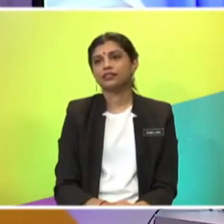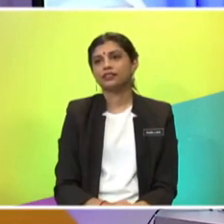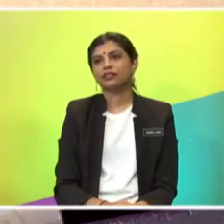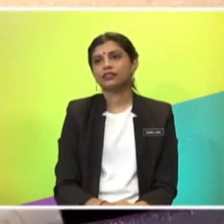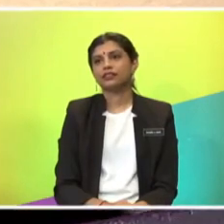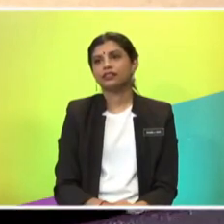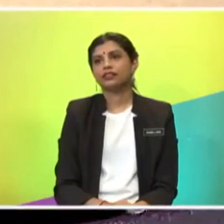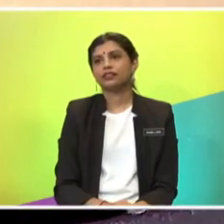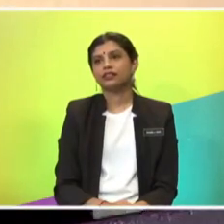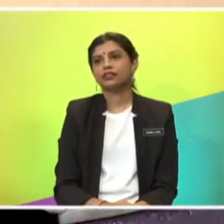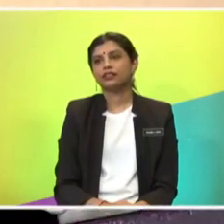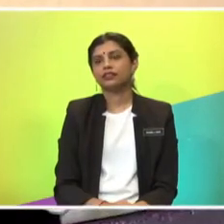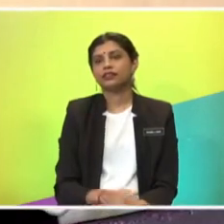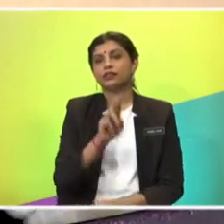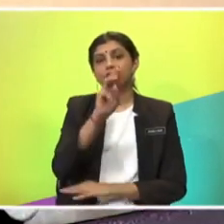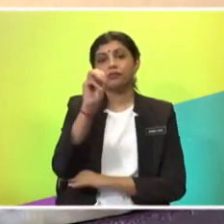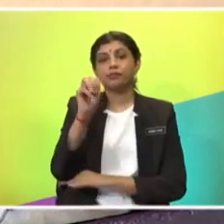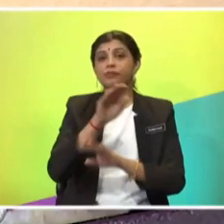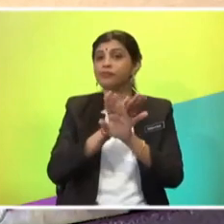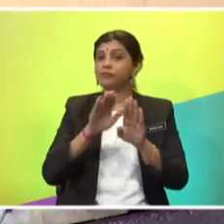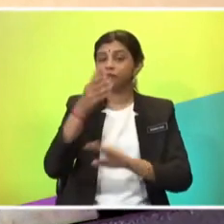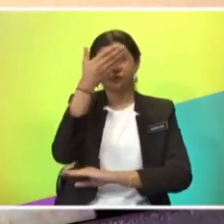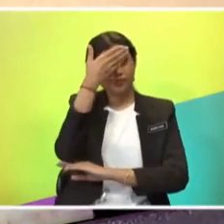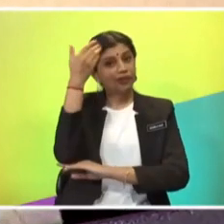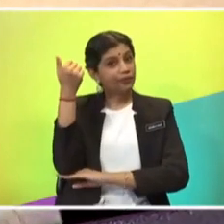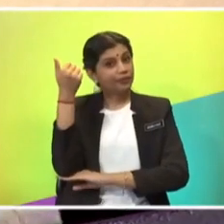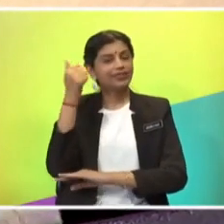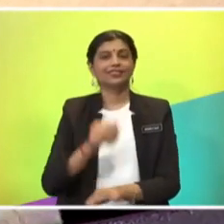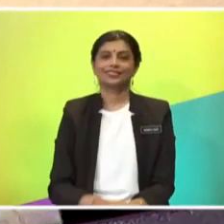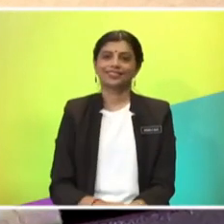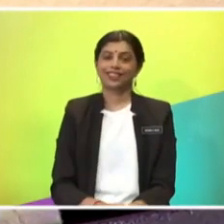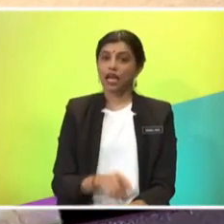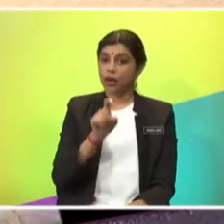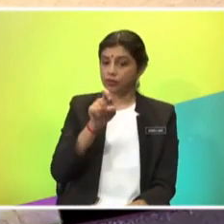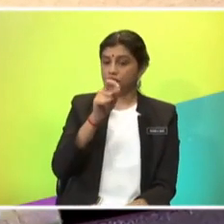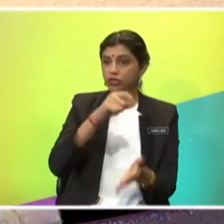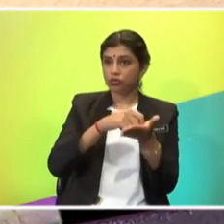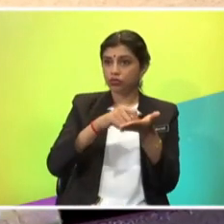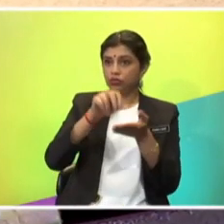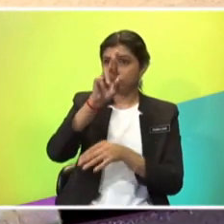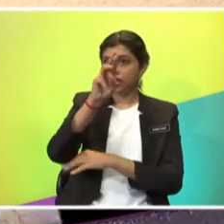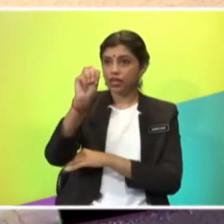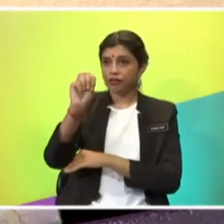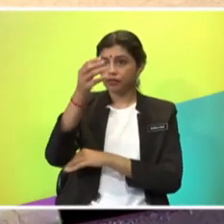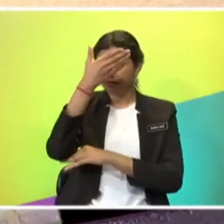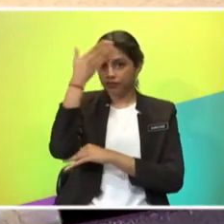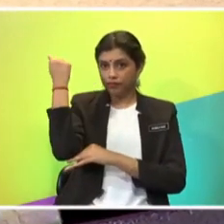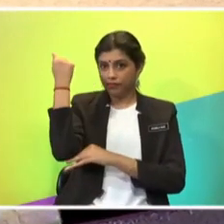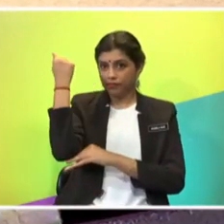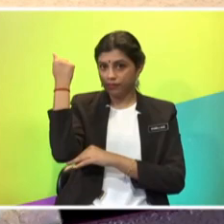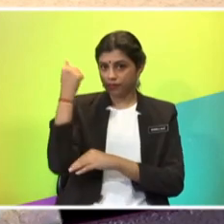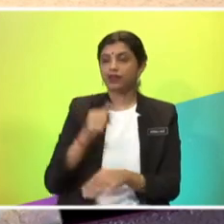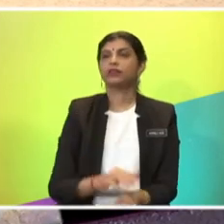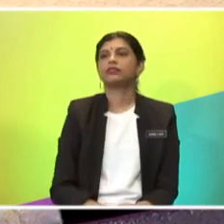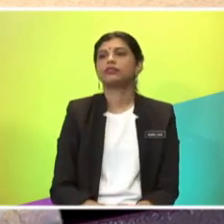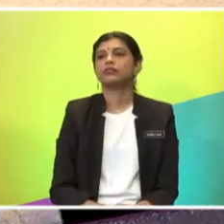Dan .6.6 RM. Dot sit membawa maksud mesti huruf besar, maksudnya huruf